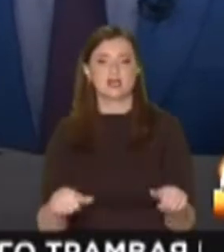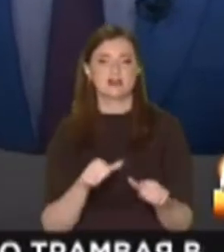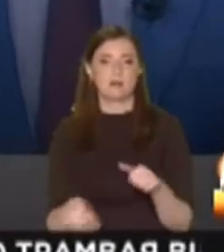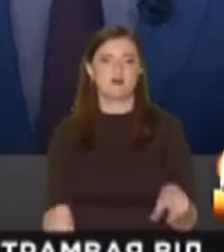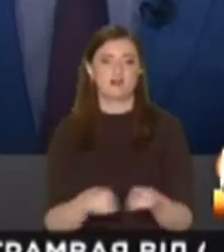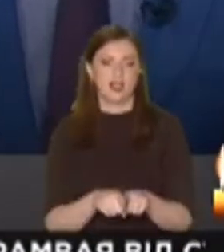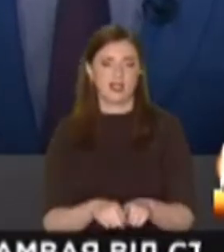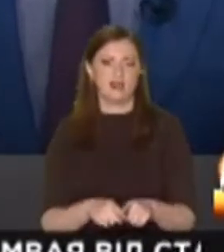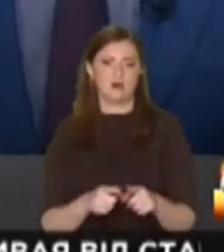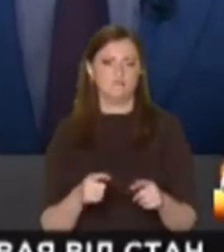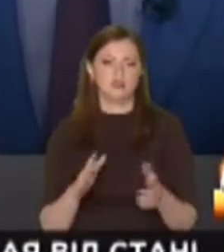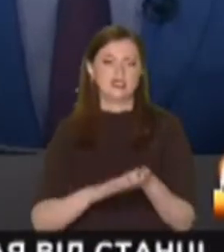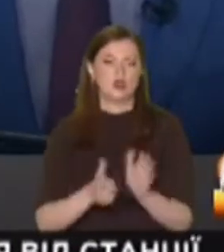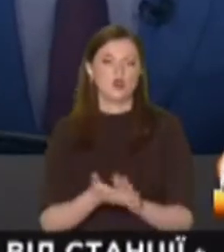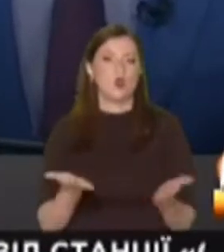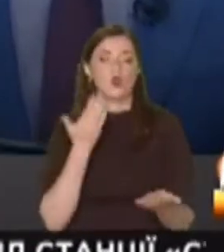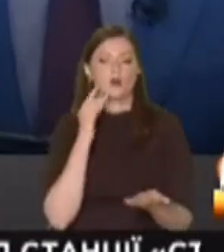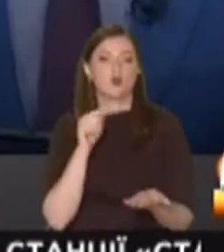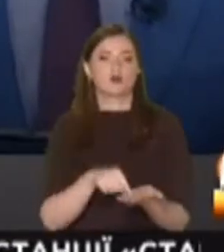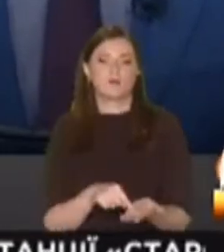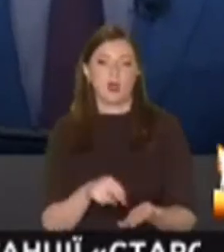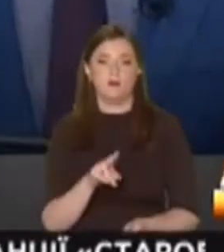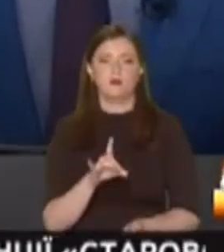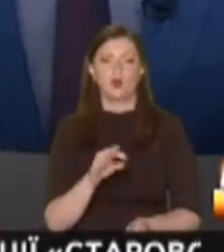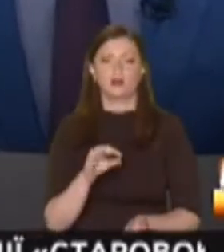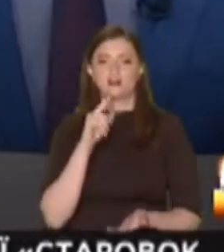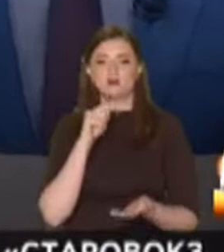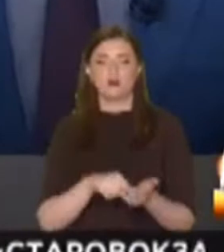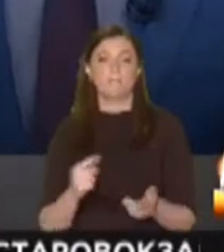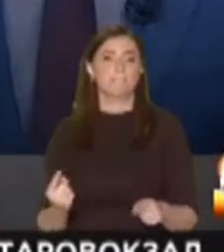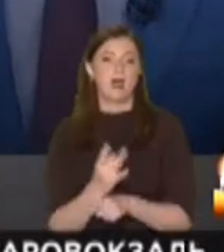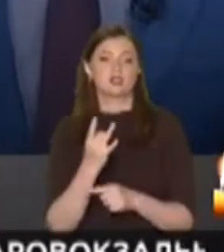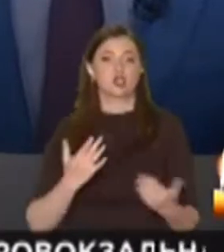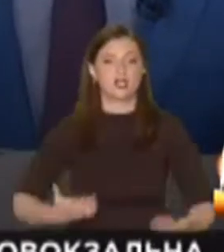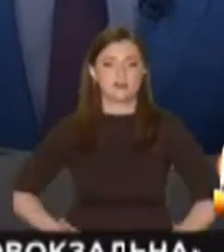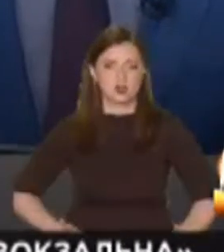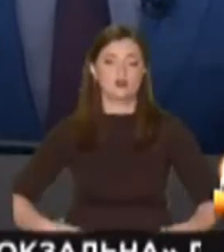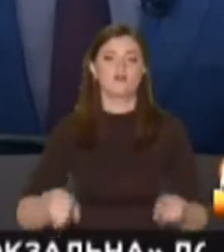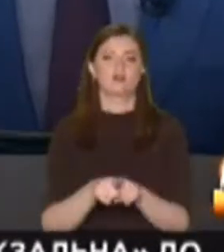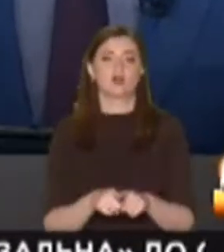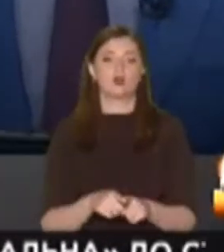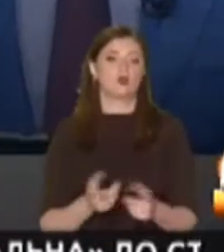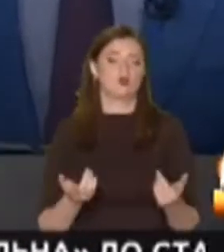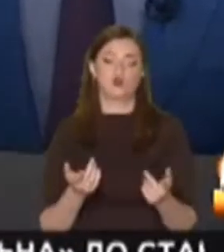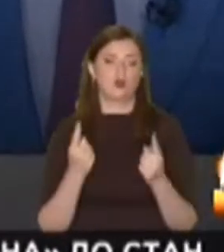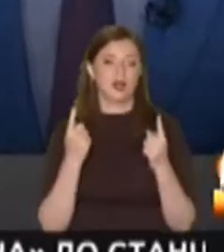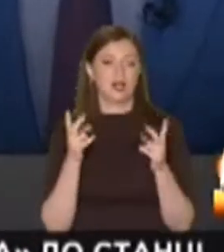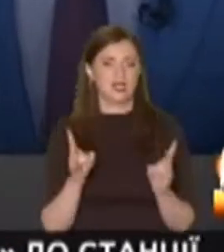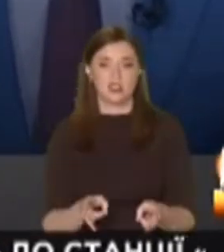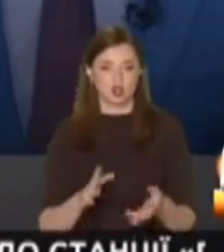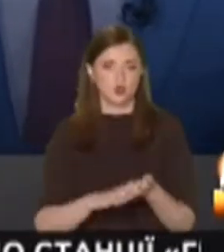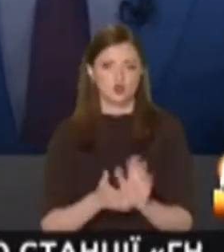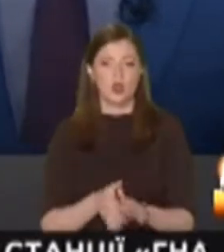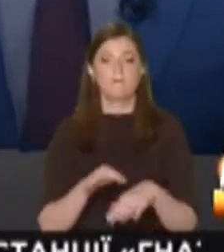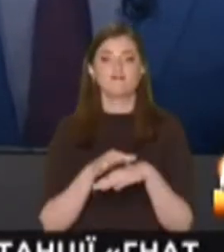критичних ситуаціях, коли до них потрапляємо. Ось Протасевич потрапив, може, в перший раз в житті ось таку супер-мега-критичну ситуацію. Веде себе